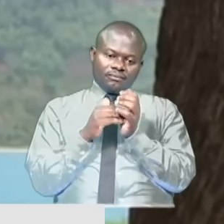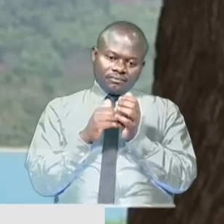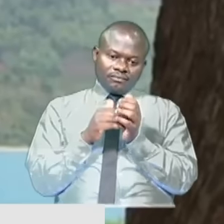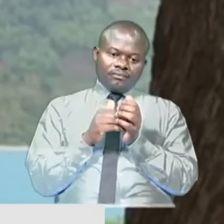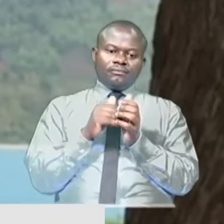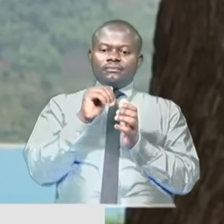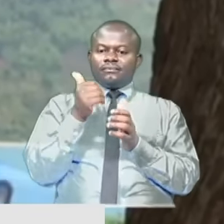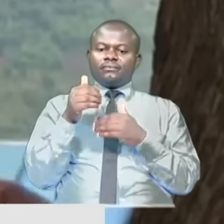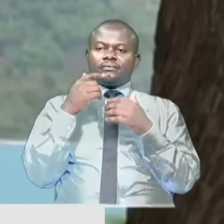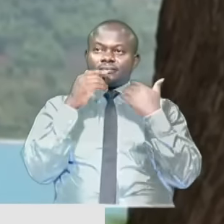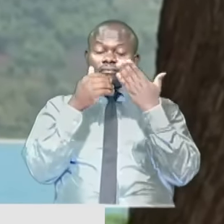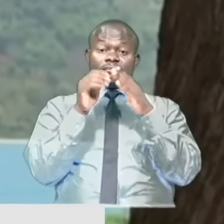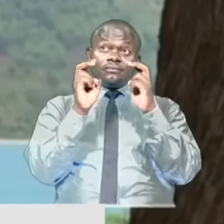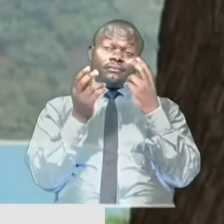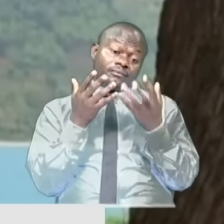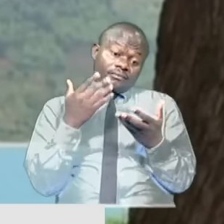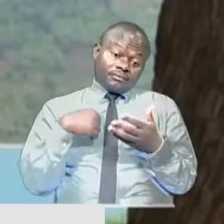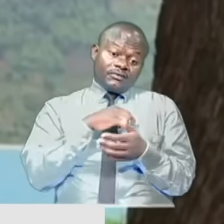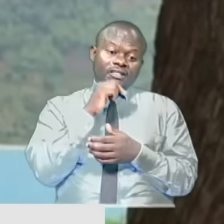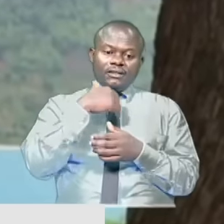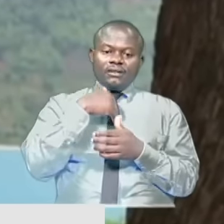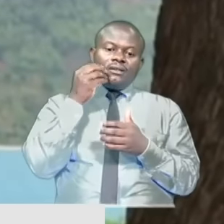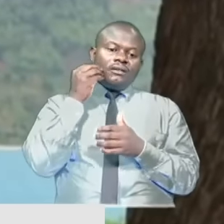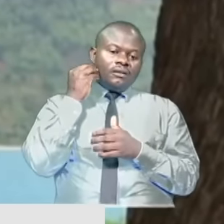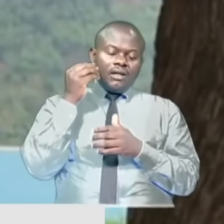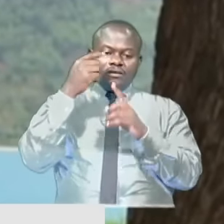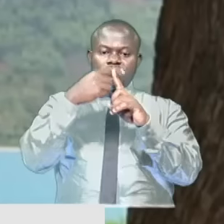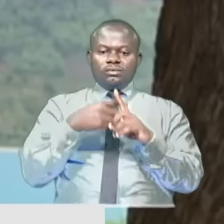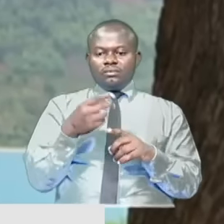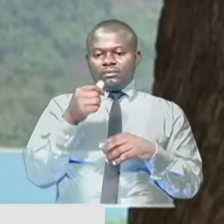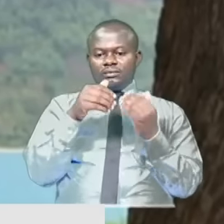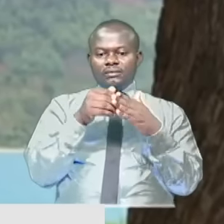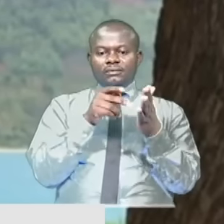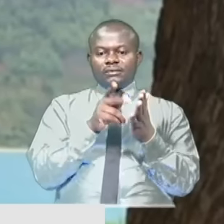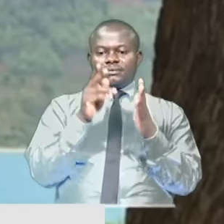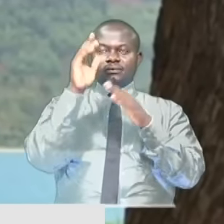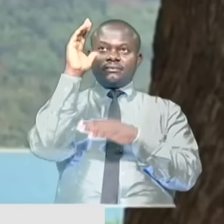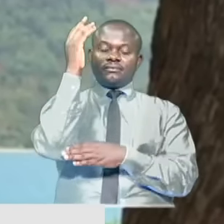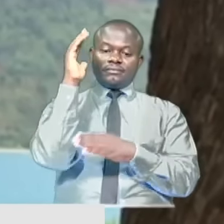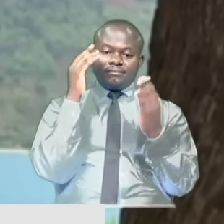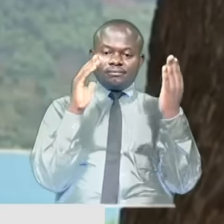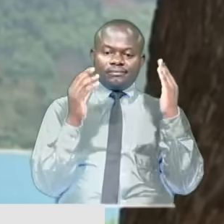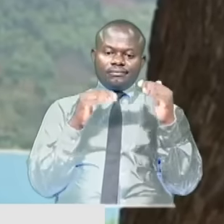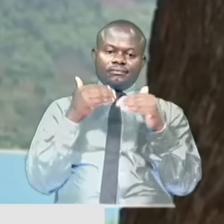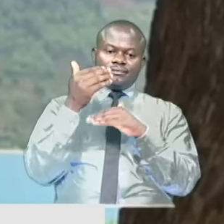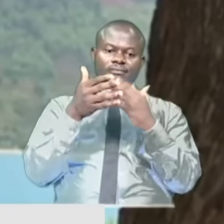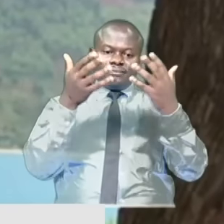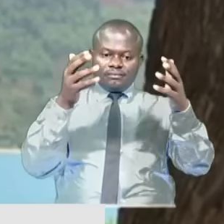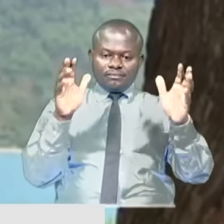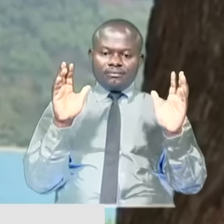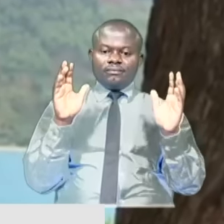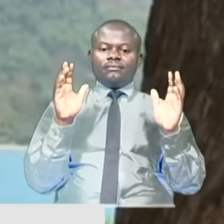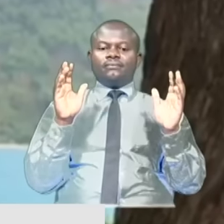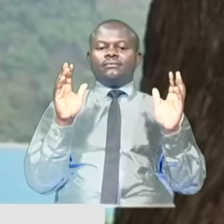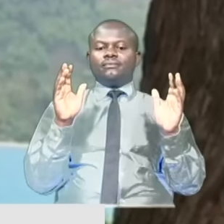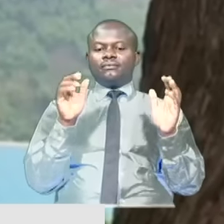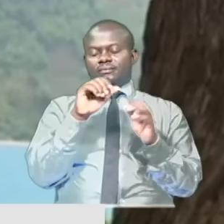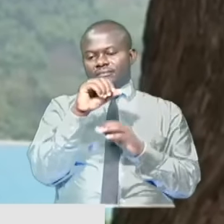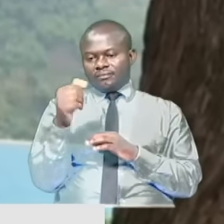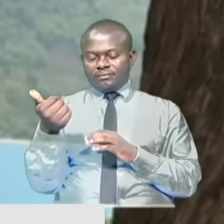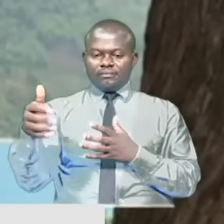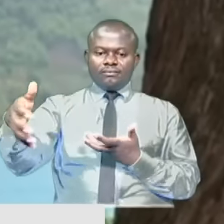abandi bakavuga ati wenda twe ntazo dufite mu rugo bagateranya amafaranga bakagura igiti bakacyasa bamara kucyasa abandi